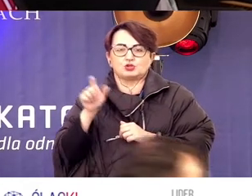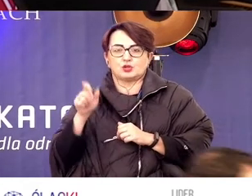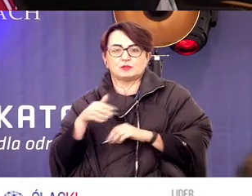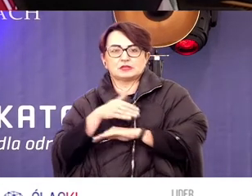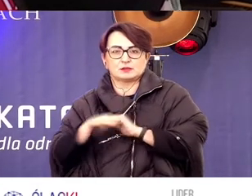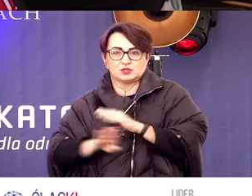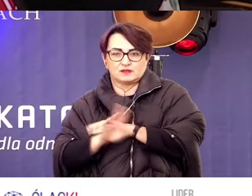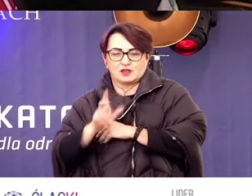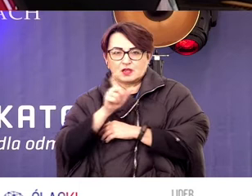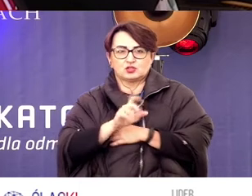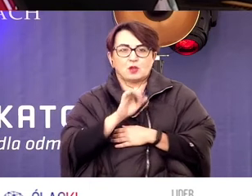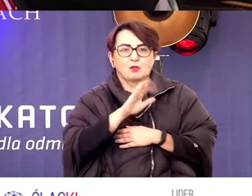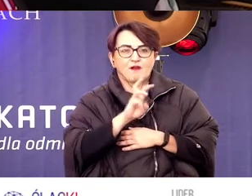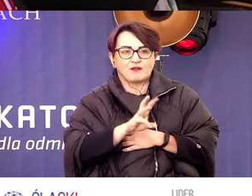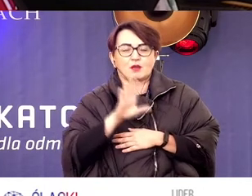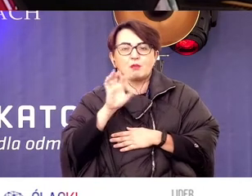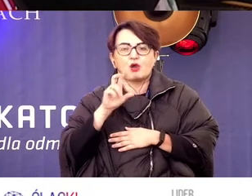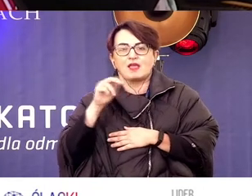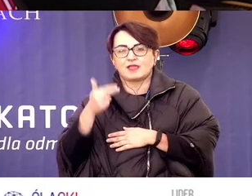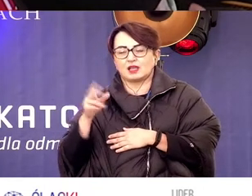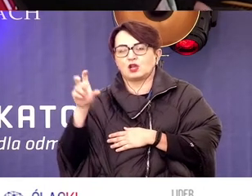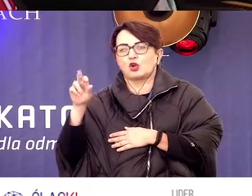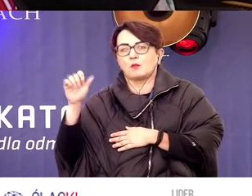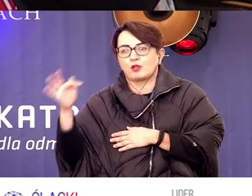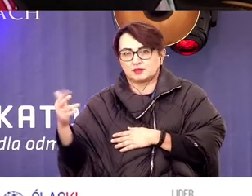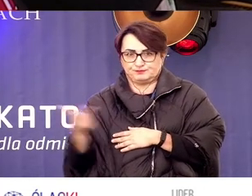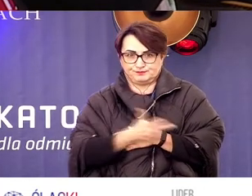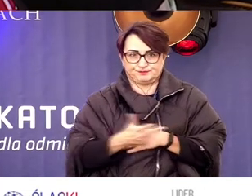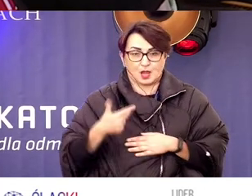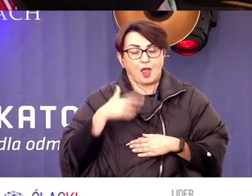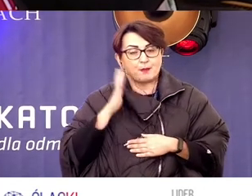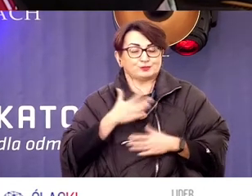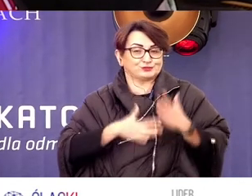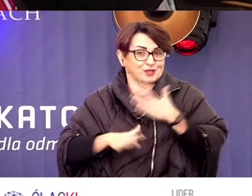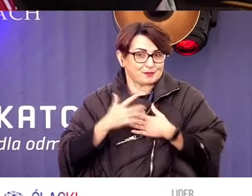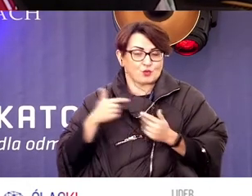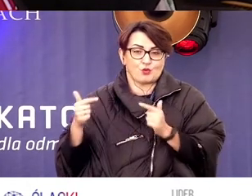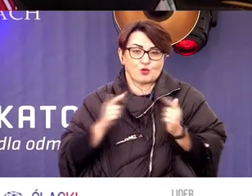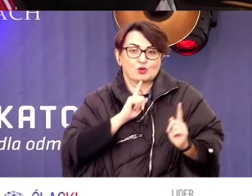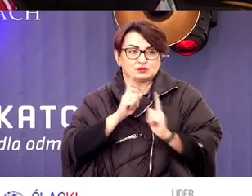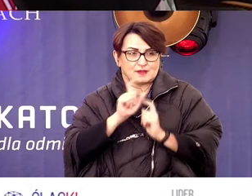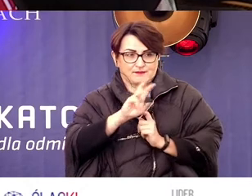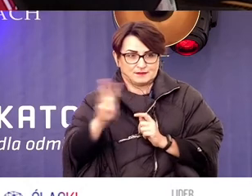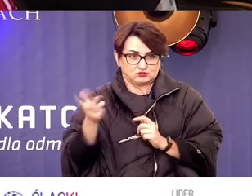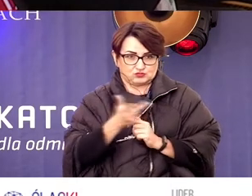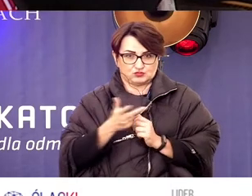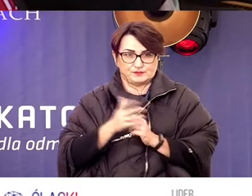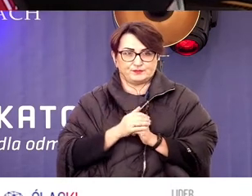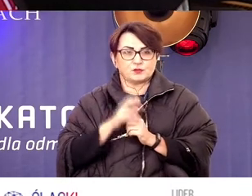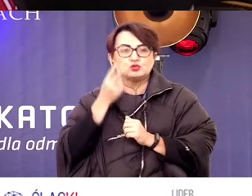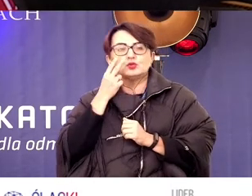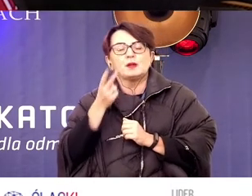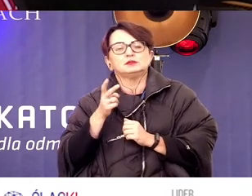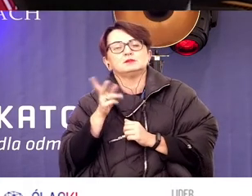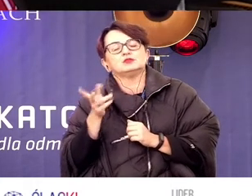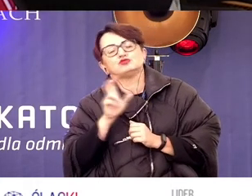Witolda Sopkowa, pana Ireneusza Bochenka i pana Adriana Chrobota, z którymi będę miała przyjemność dzisiaj porozmawiać. I zobaczymy,